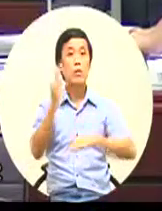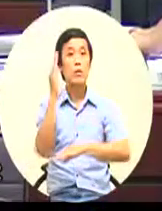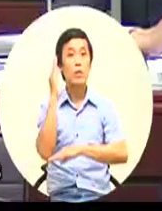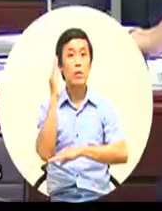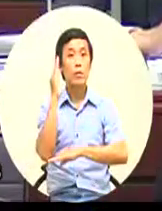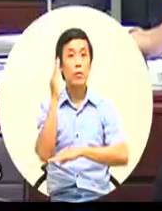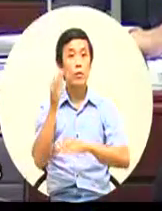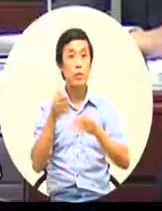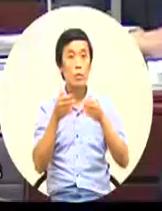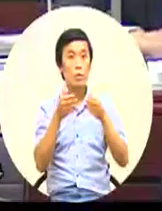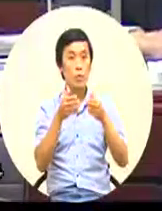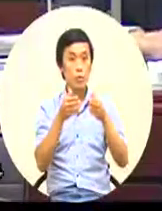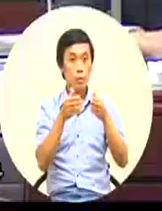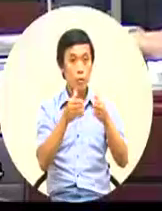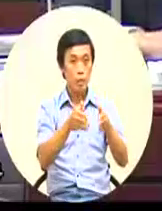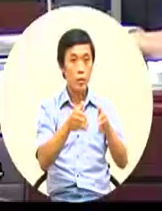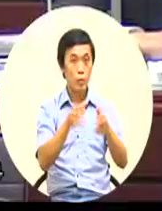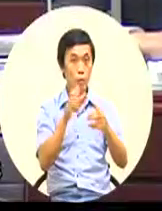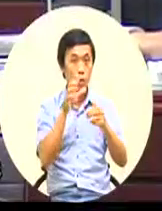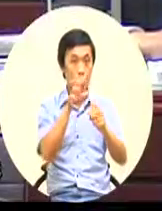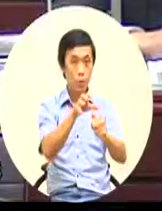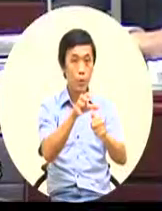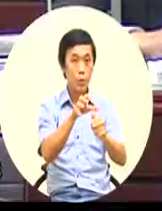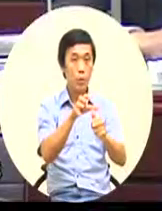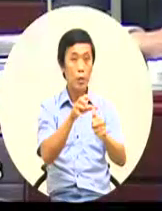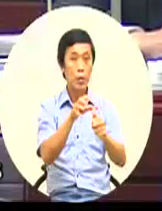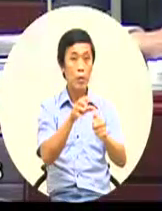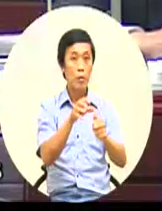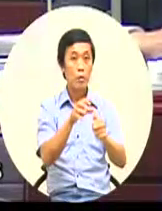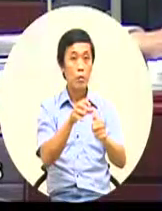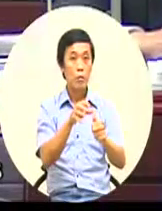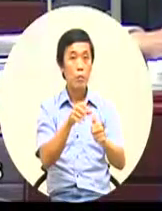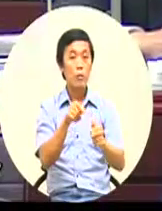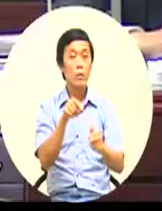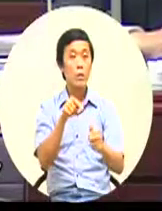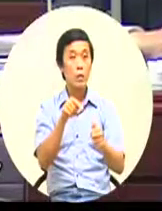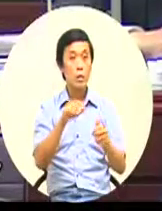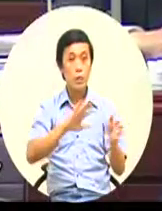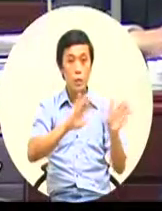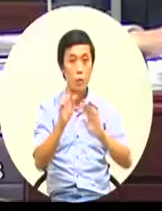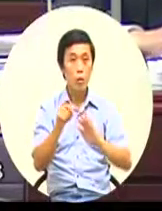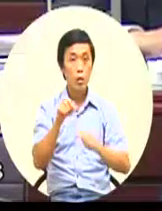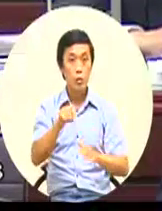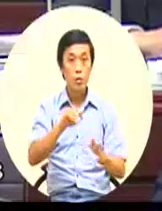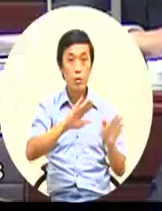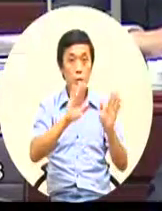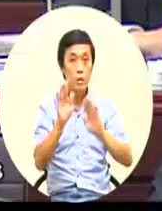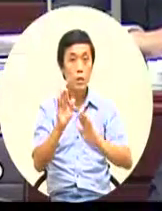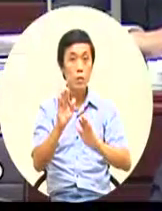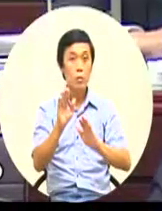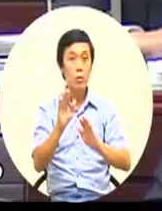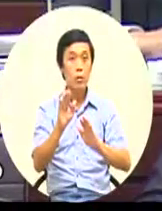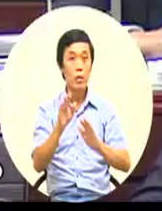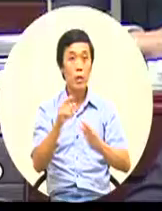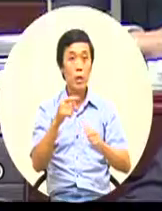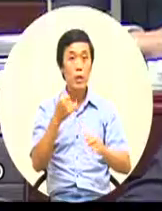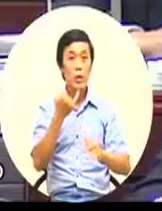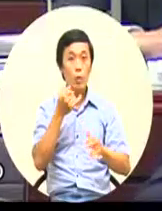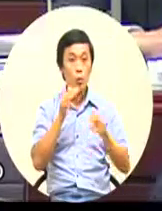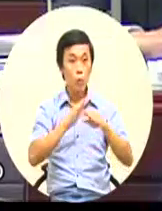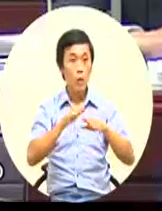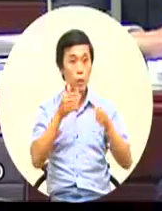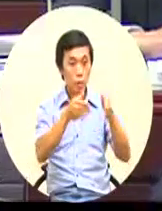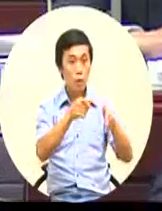何经济的手段，啊，但是这个部分，感觉继续搁较用沟通。吼、